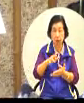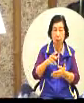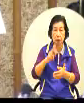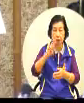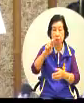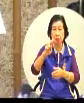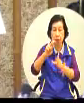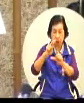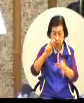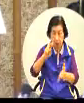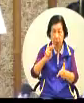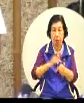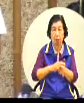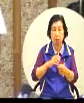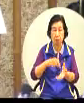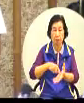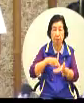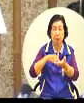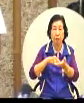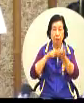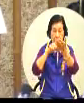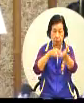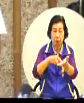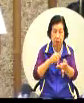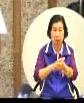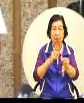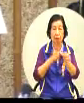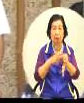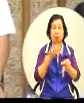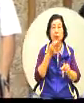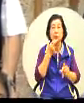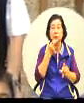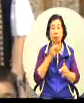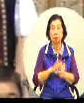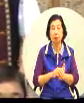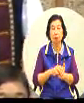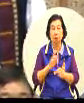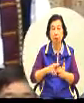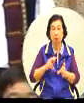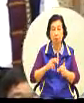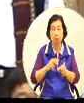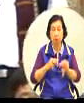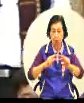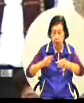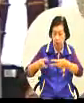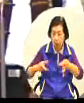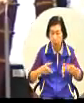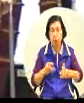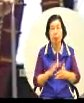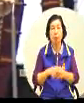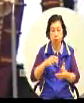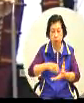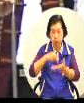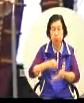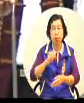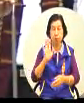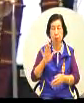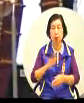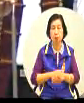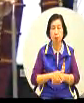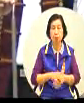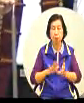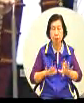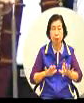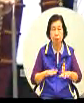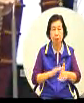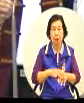已经提送到中央，那中央它有很多的一些修正的一些建议，所以在今年政党轮替以